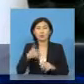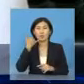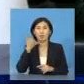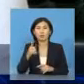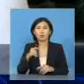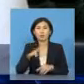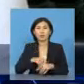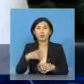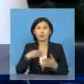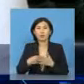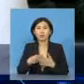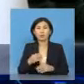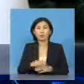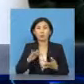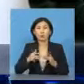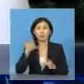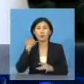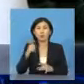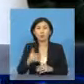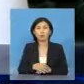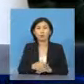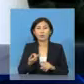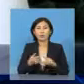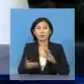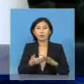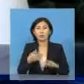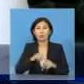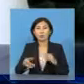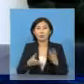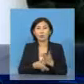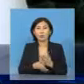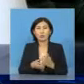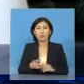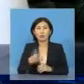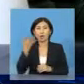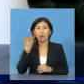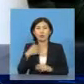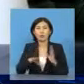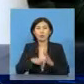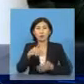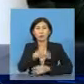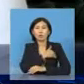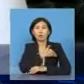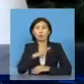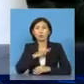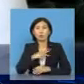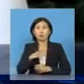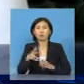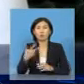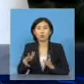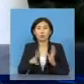звоните участковому врачу в режиме онлайн, так, или вызываете скорую помощь, когда высокая температура